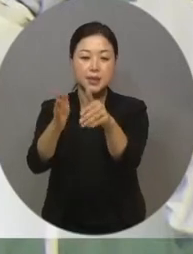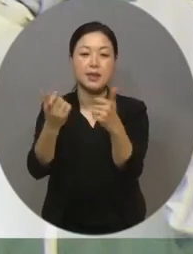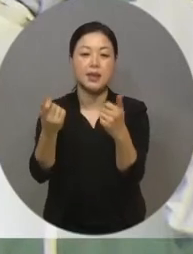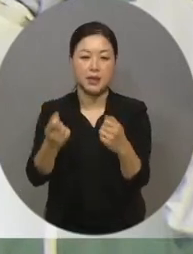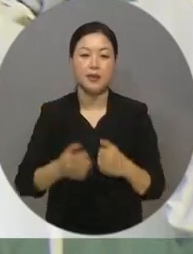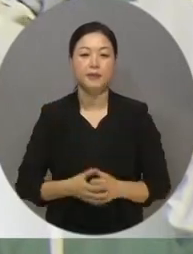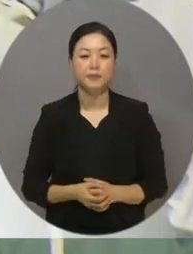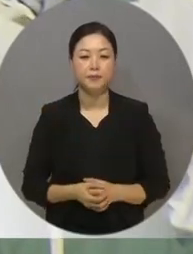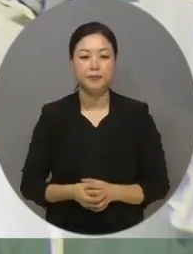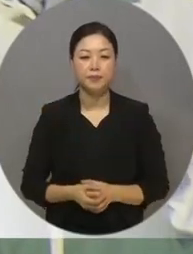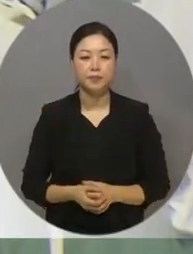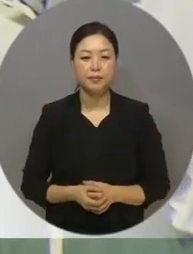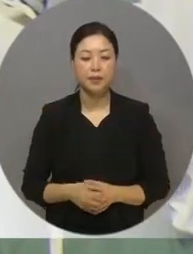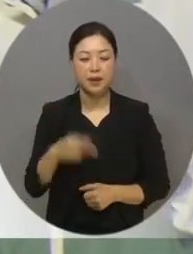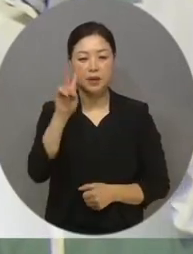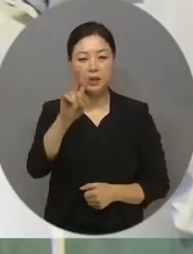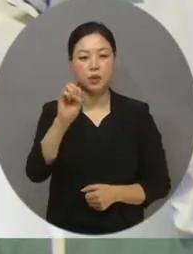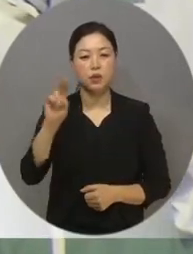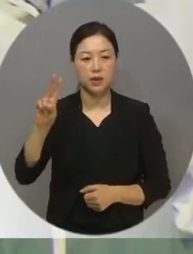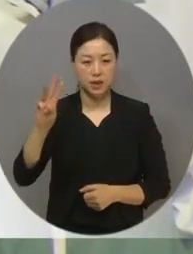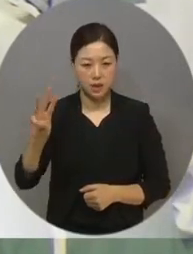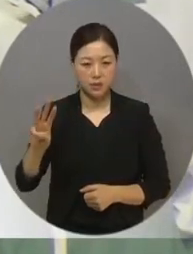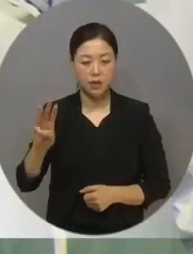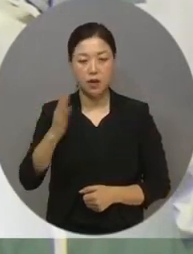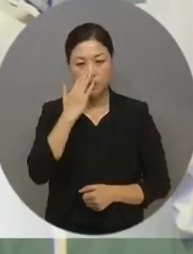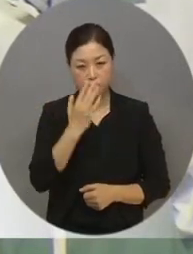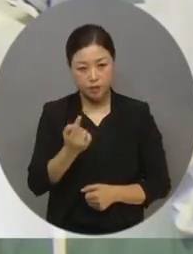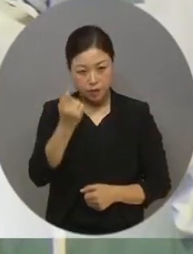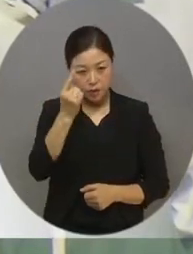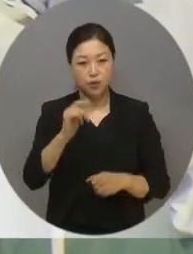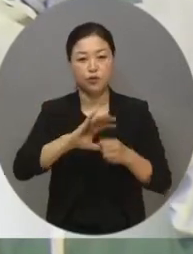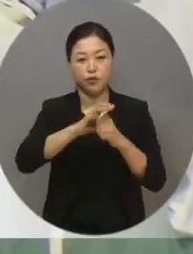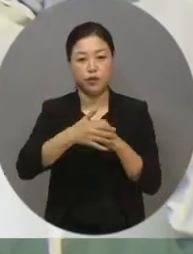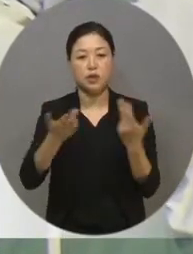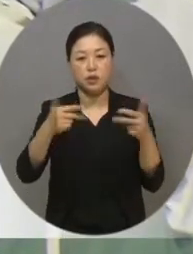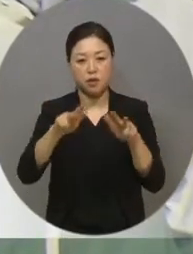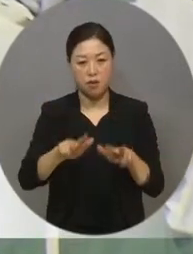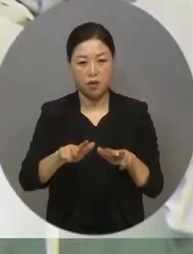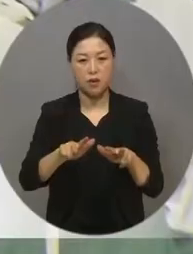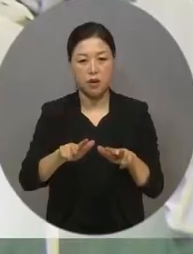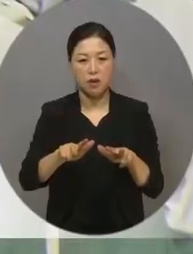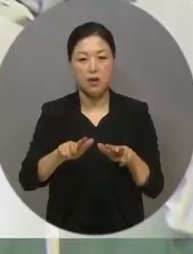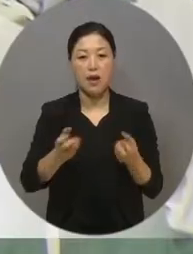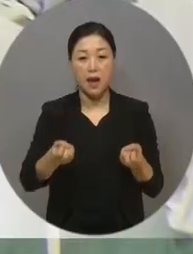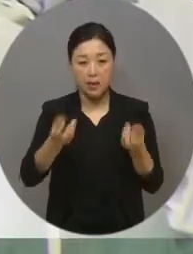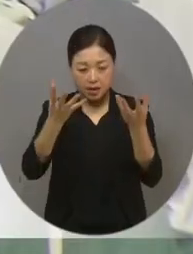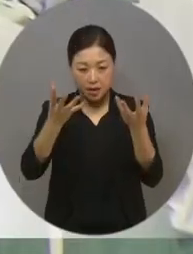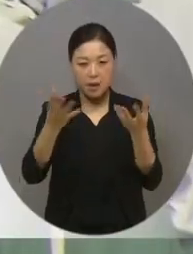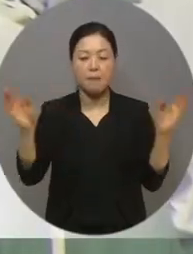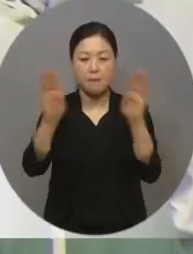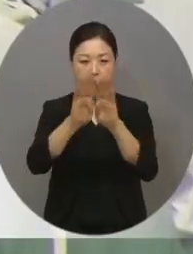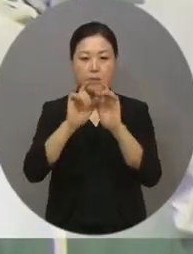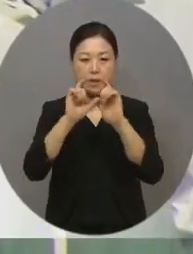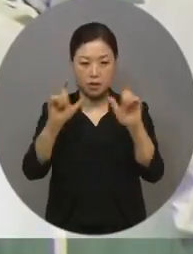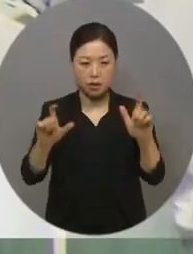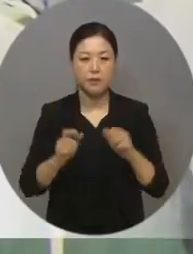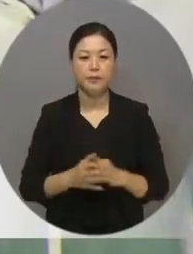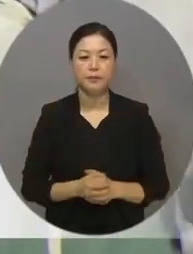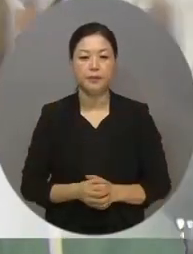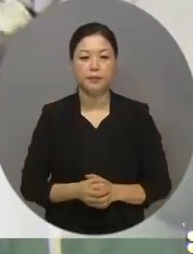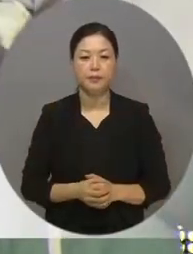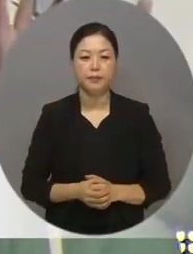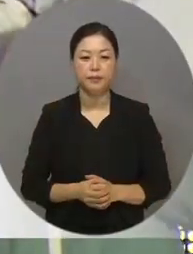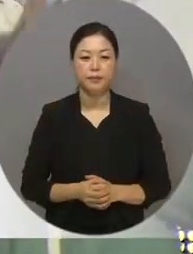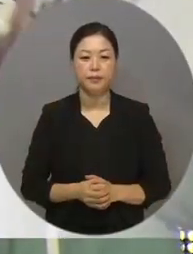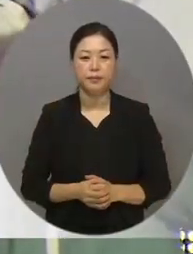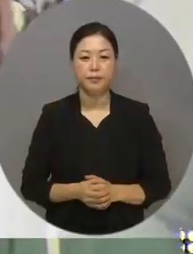길입니다. 2023 순천만 국제정원 박람회 폐막을 선언합니다.